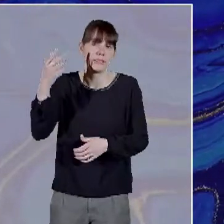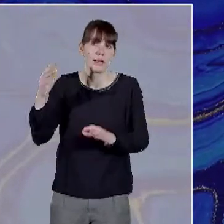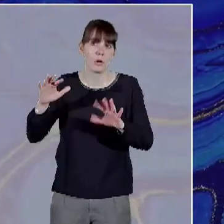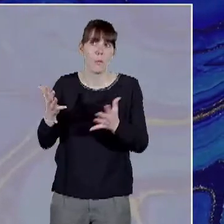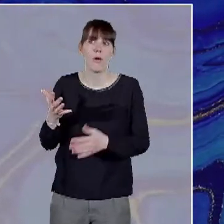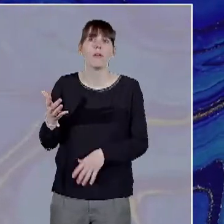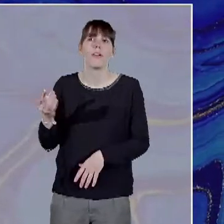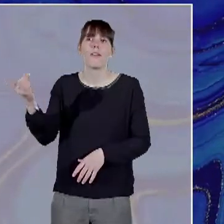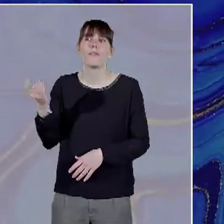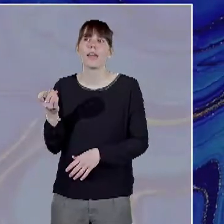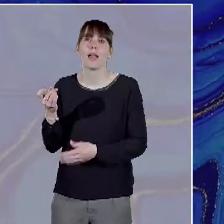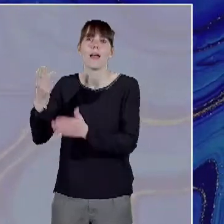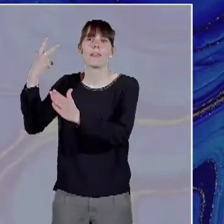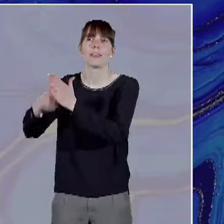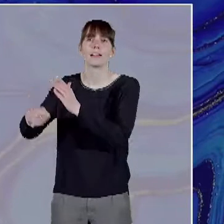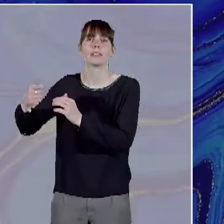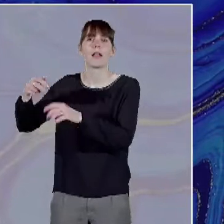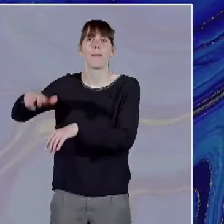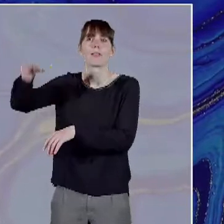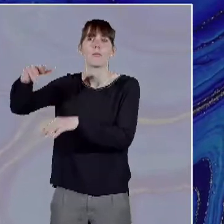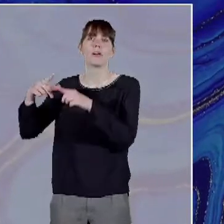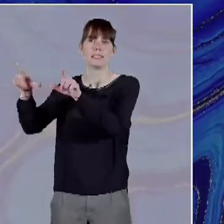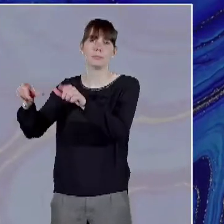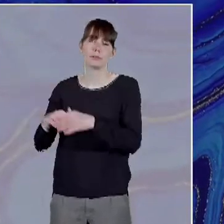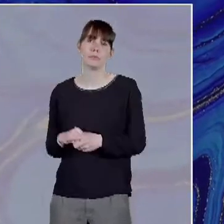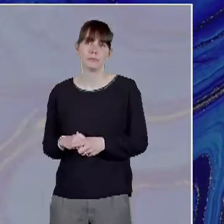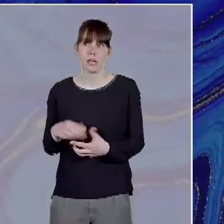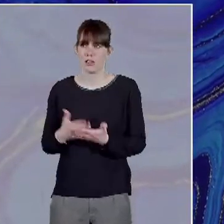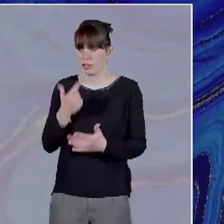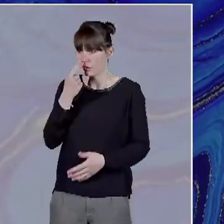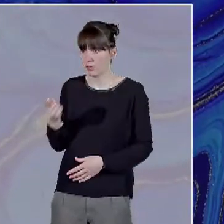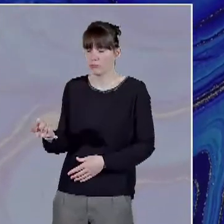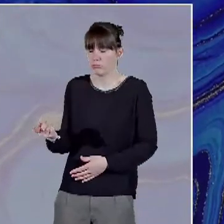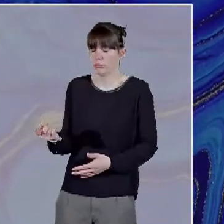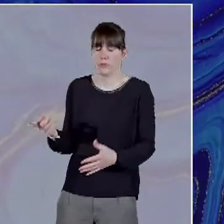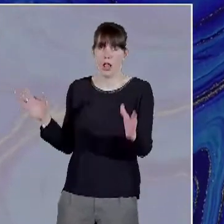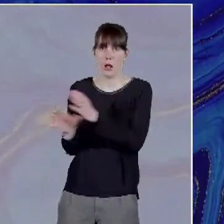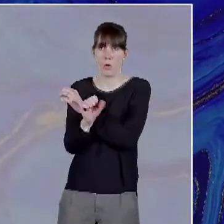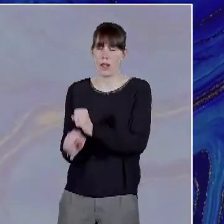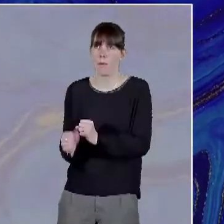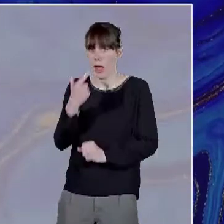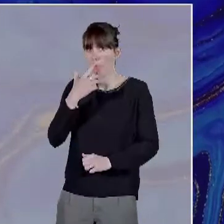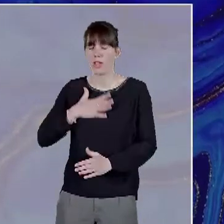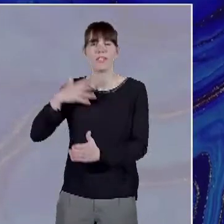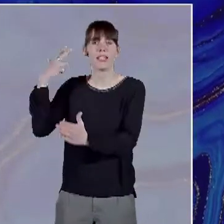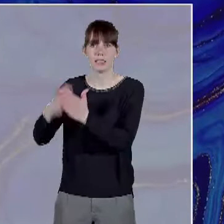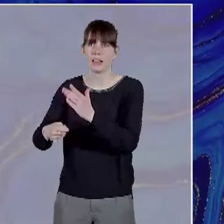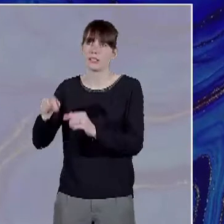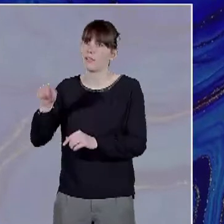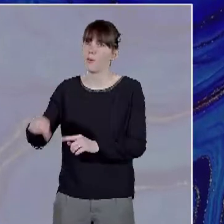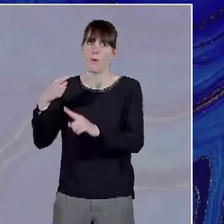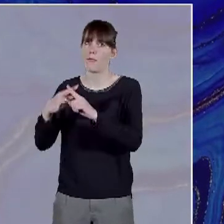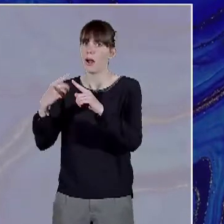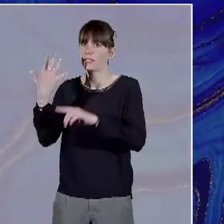des logements, en particulier en zone tendue, ce qui est un scandale, et qui, par exemple, la taxe sur les logements vacants, elle pourrait bien être multipliée par 5, 10. Ça mobiliserait des logements,